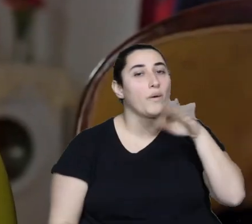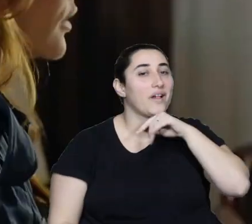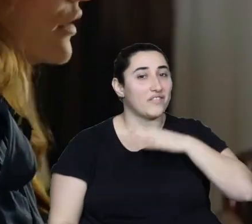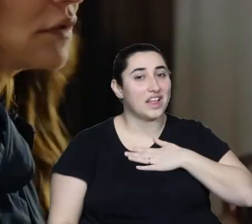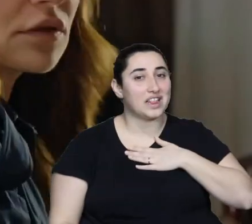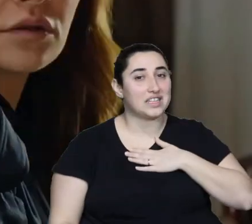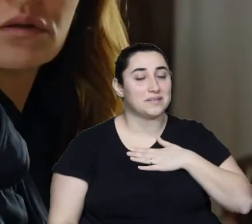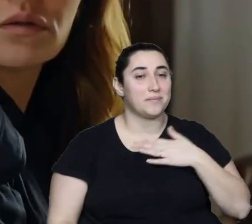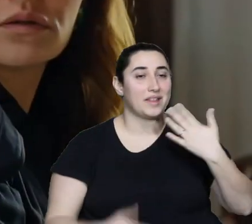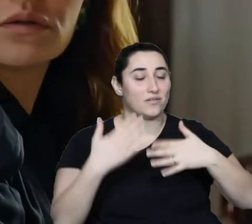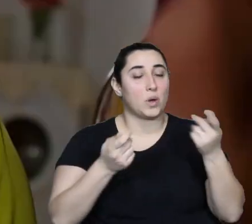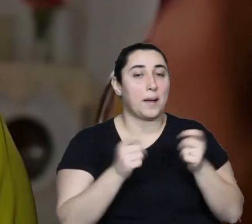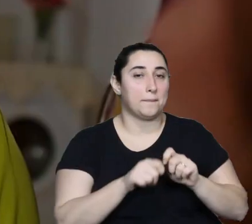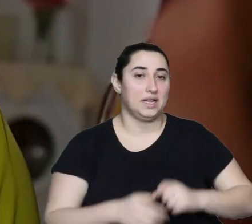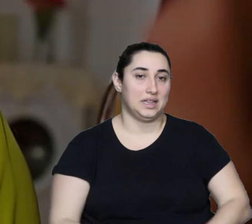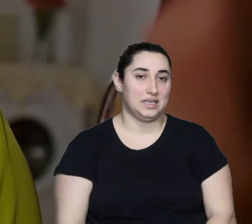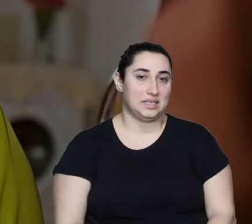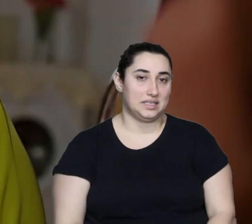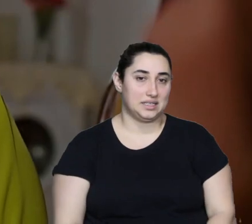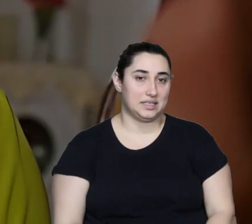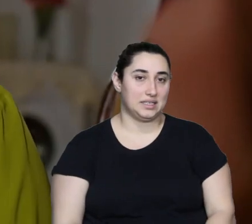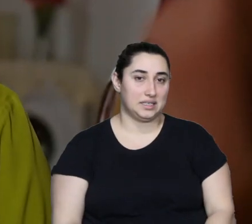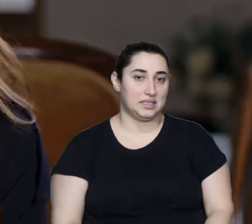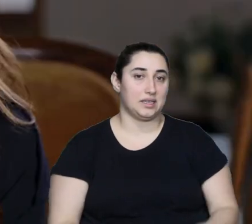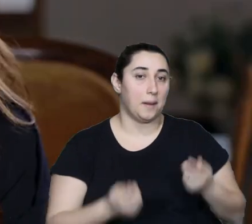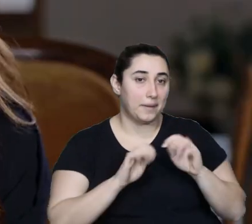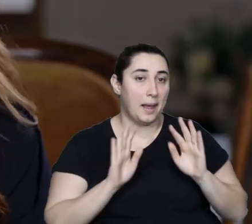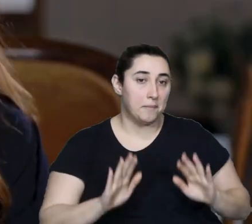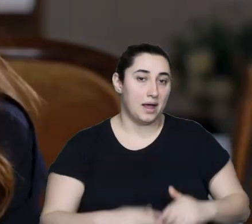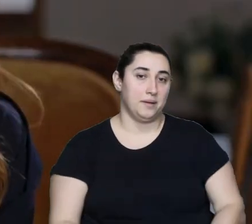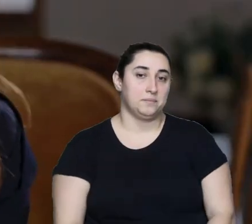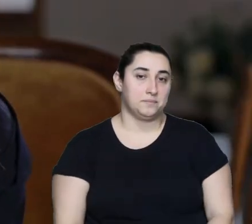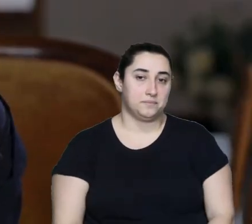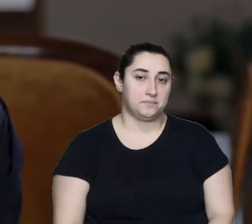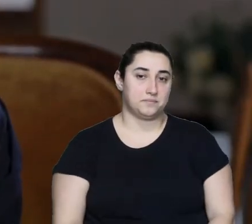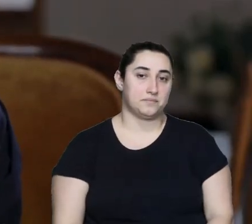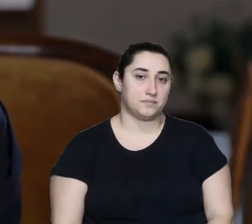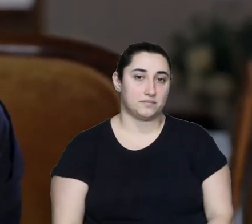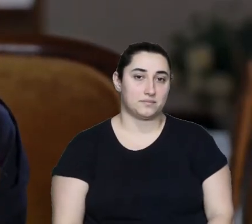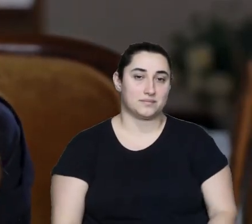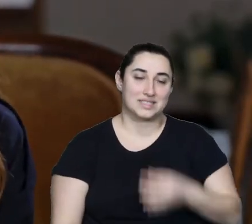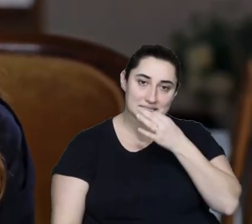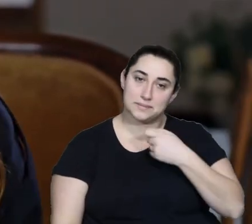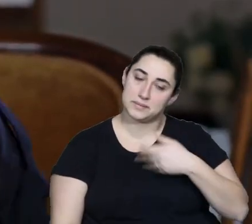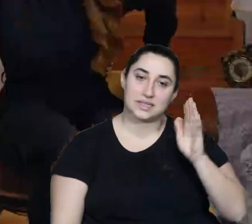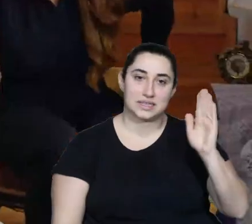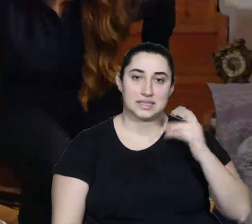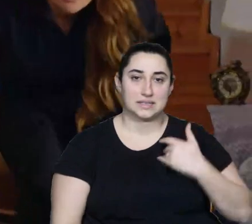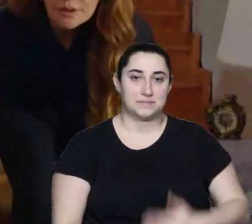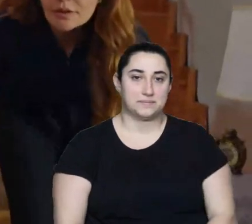dedeciğim. Televizyon kapalı. Kapalı da... Alev'e baktı. Müsaadenizle ben